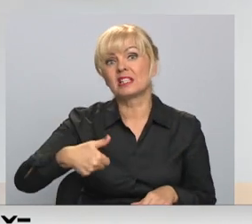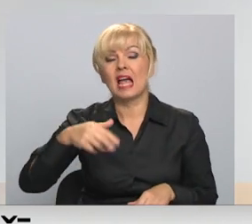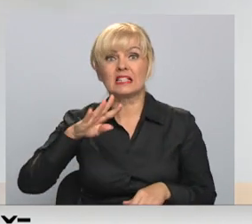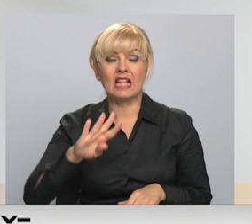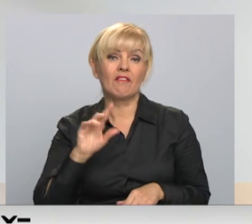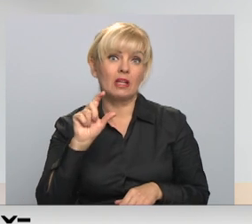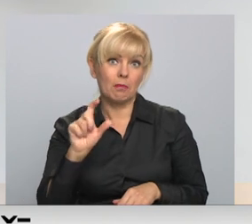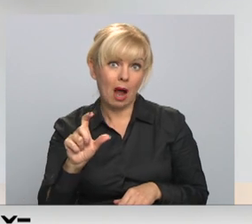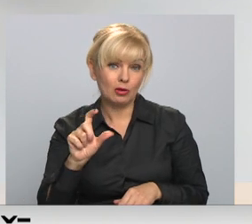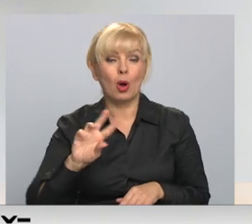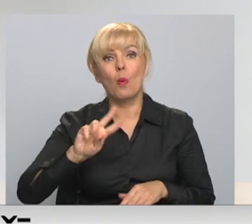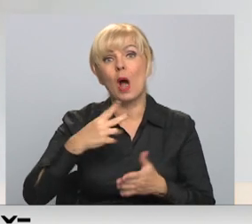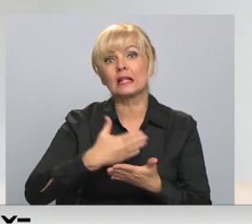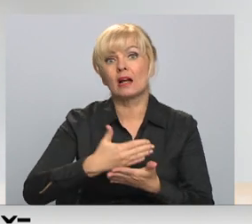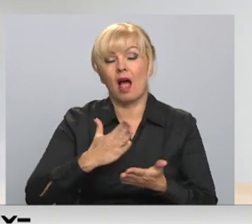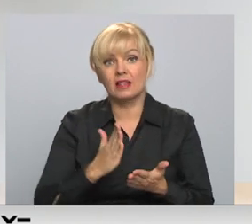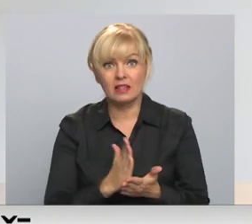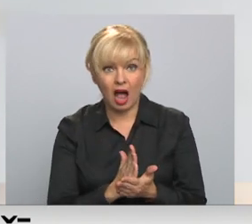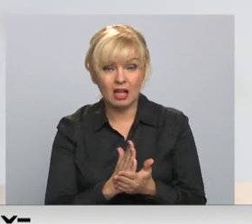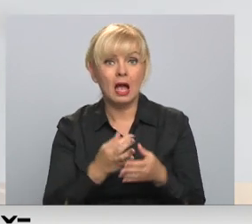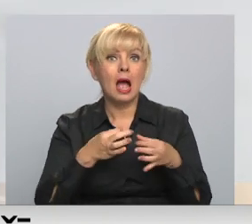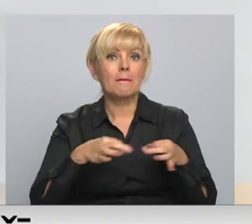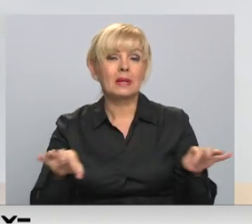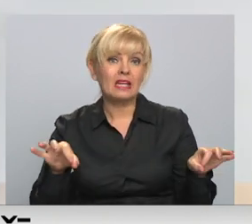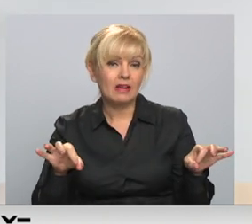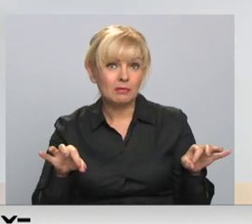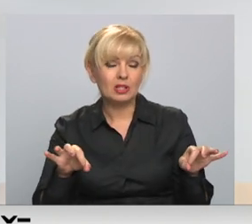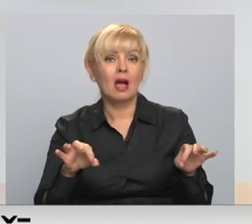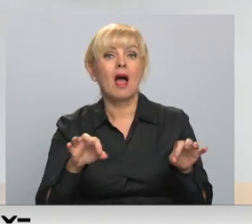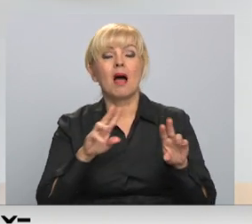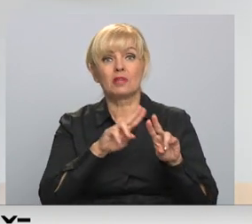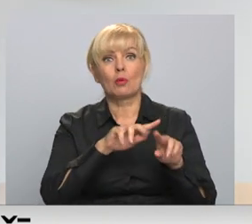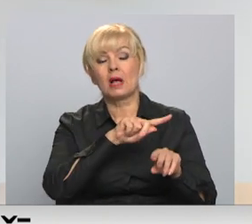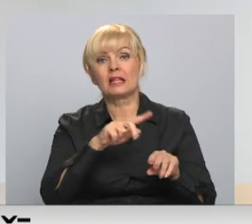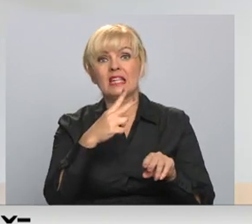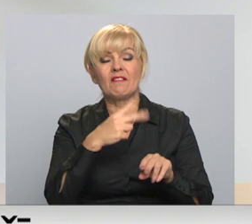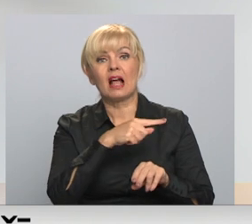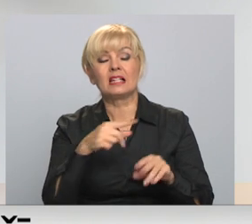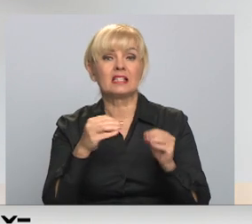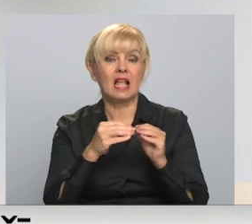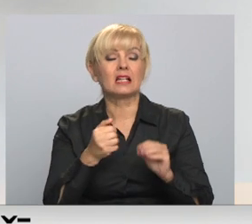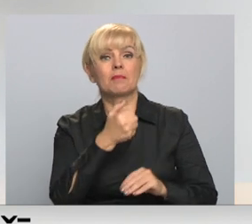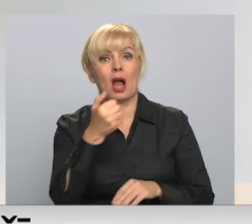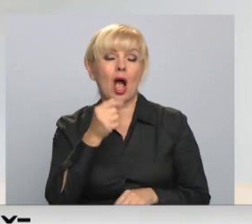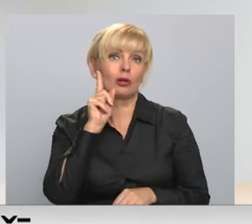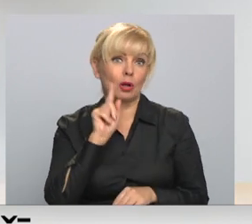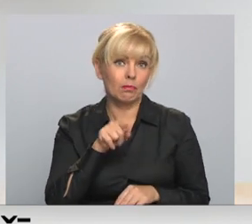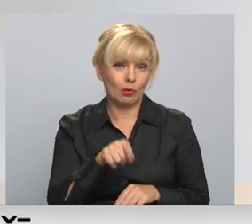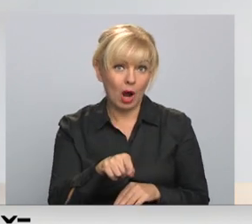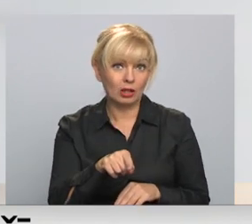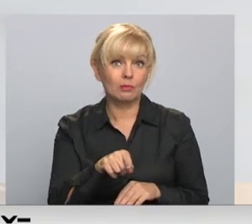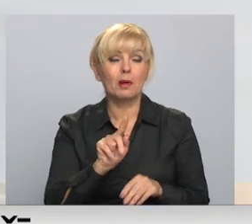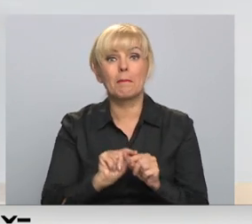269. pants, faktiski otrā daļa, brīvības atņemšana no 2 līdz 10 gadiem. Protams, arī par šo